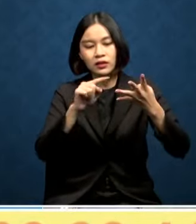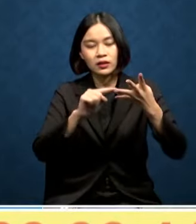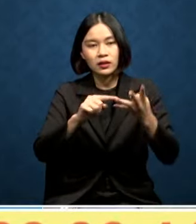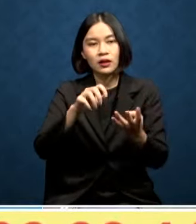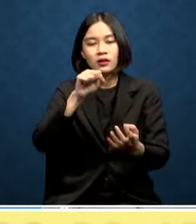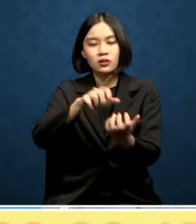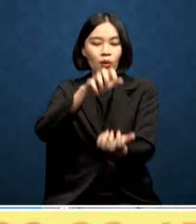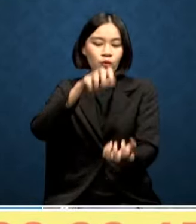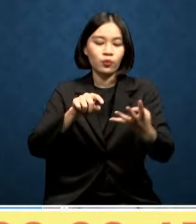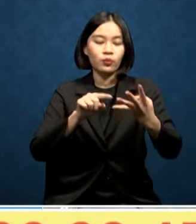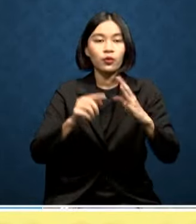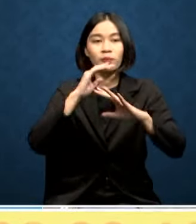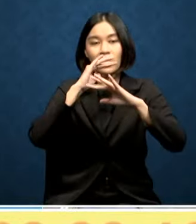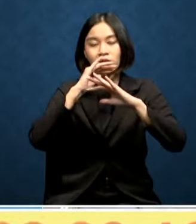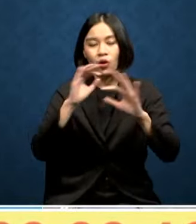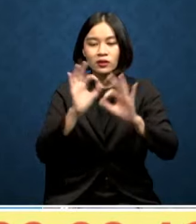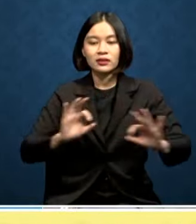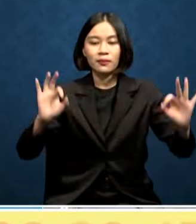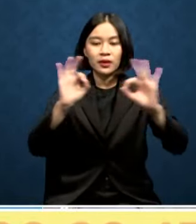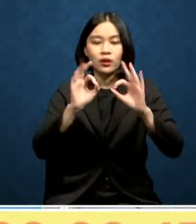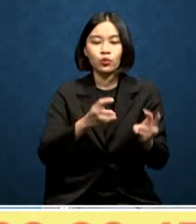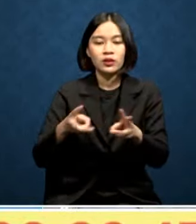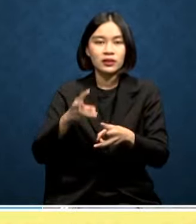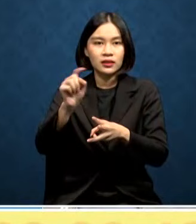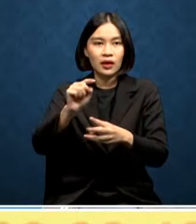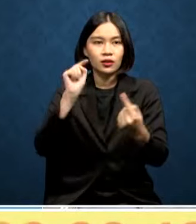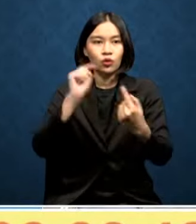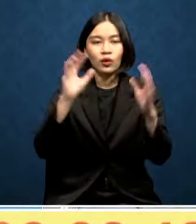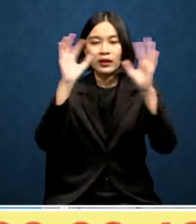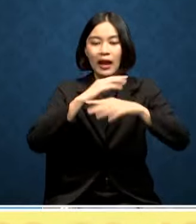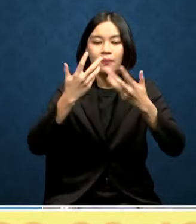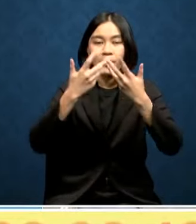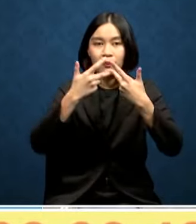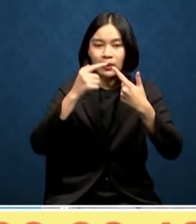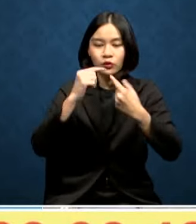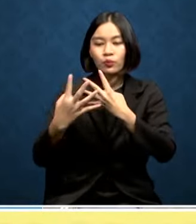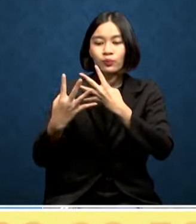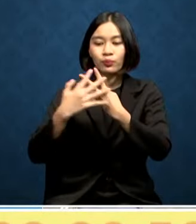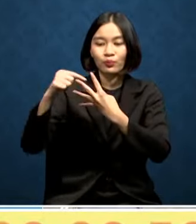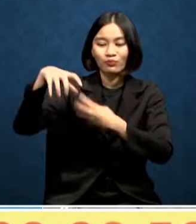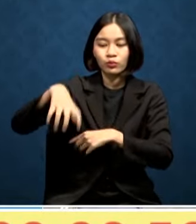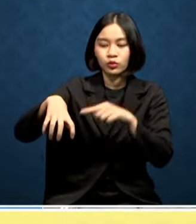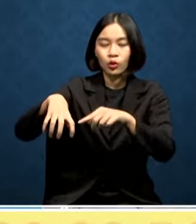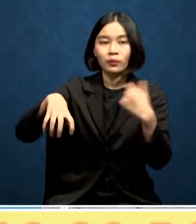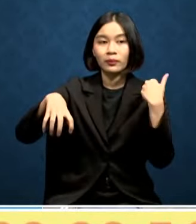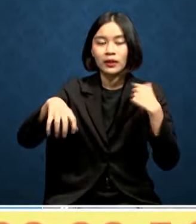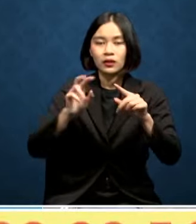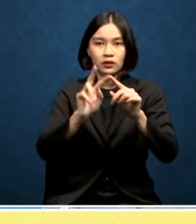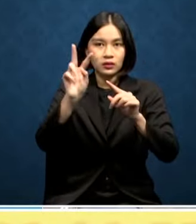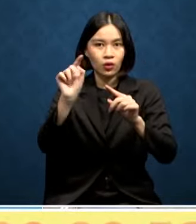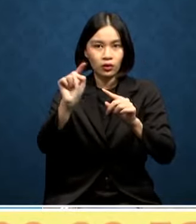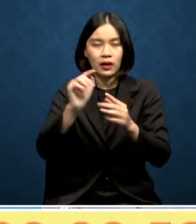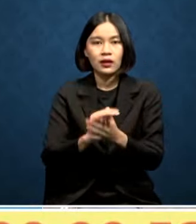ครับโดยมีหลักๆนะครับรูปแบบอยู่ก็คือทำเป็นนิคมในเรือนจำนะครับอันที่ 2ก็